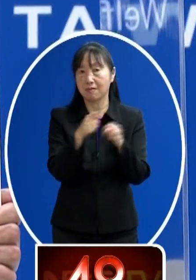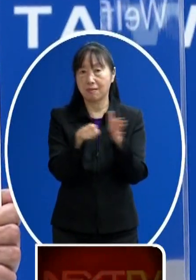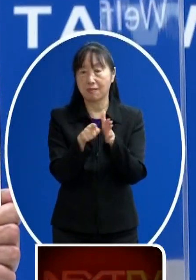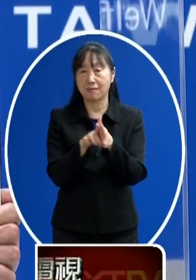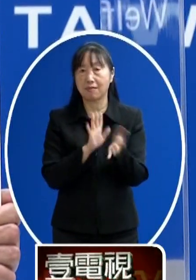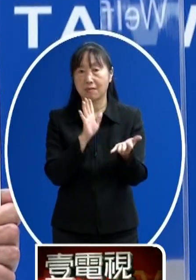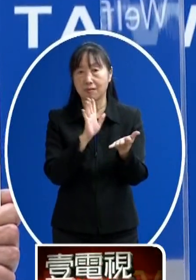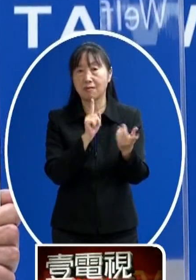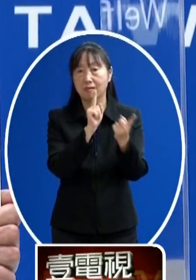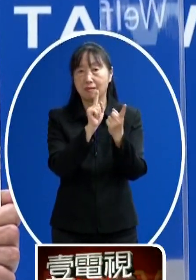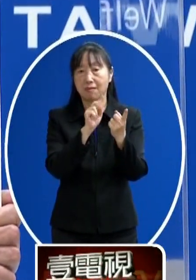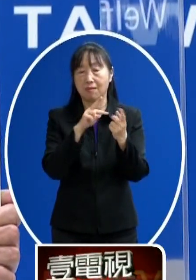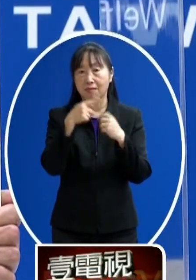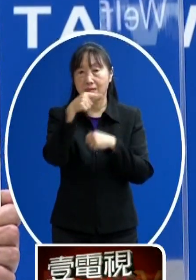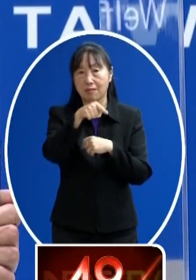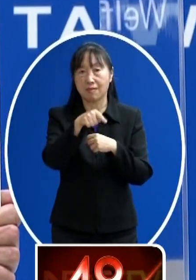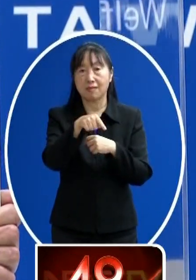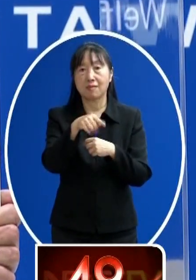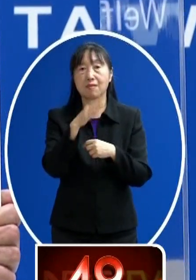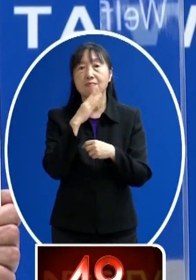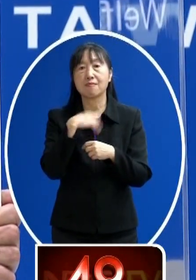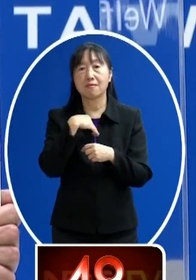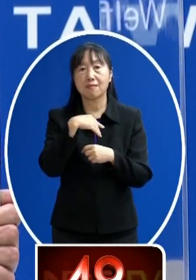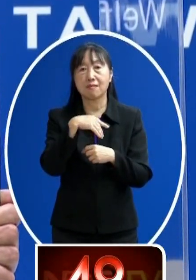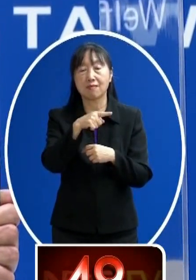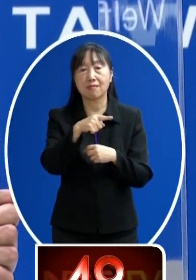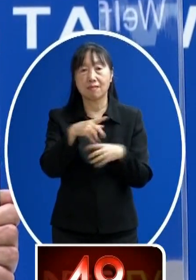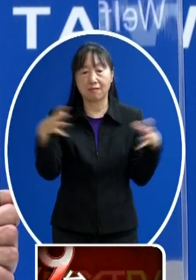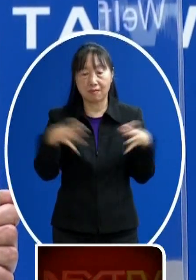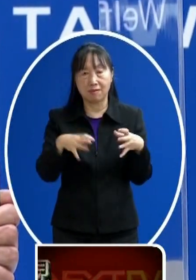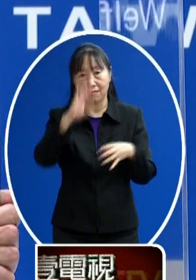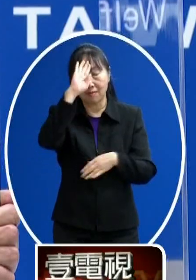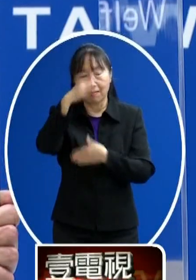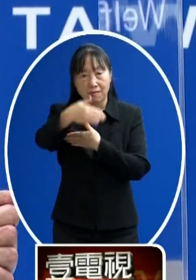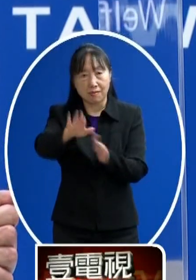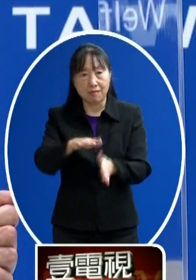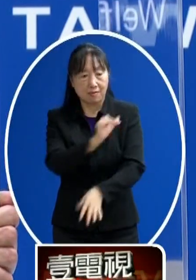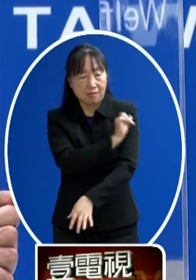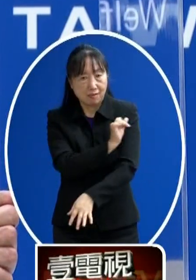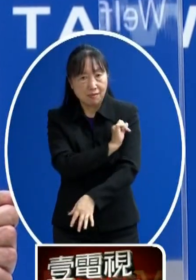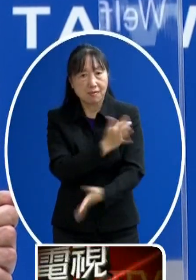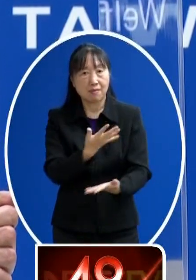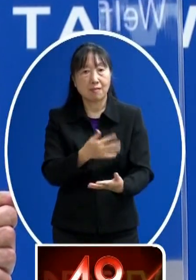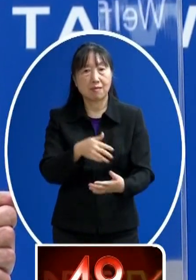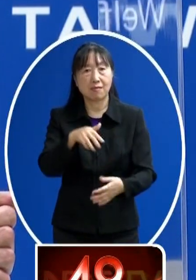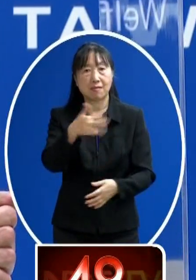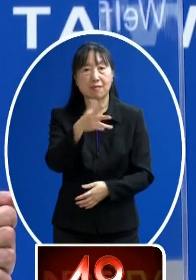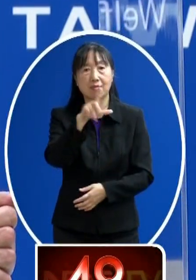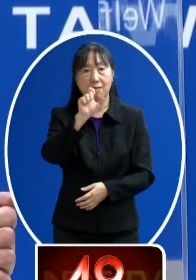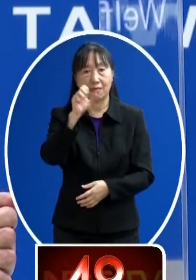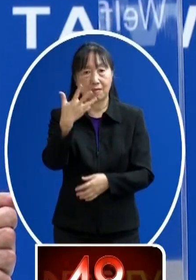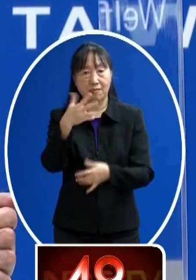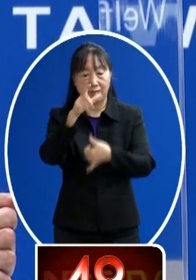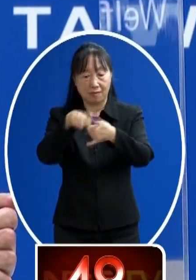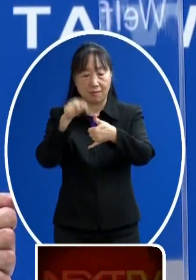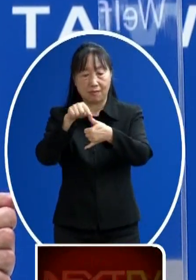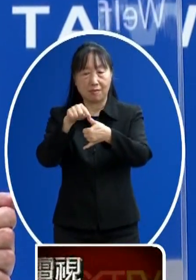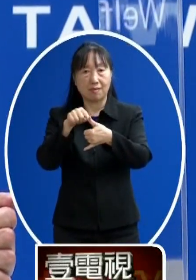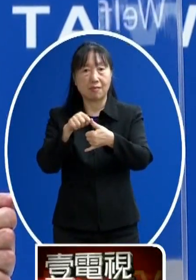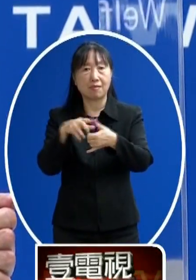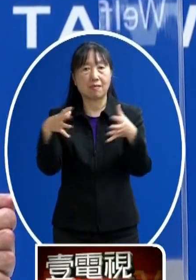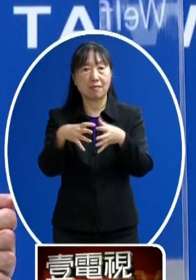候，他有同病室的病同病房的护理人员是868。